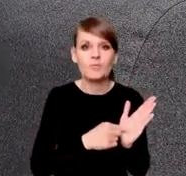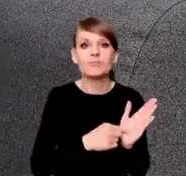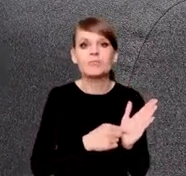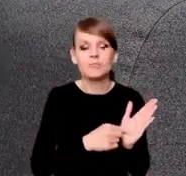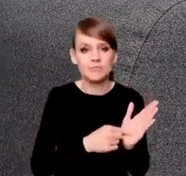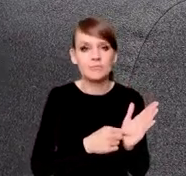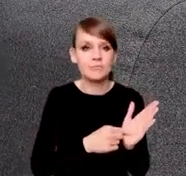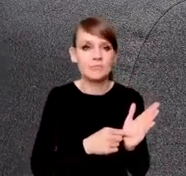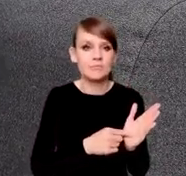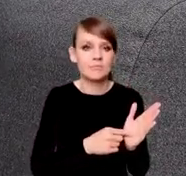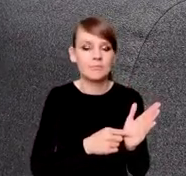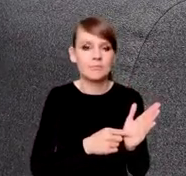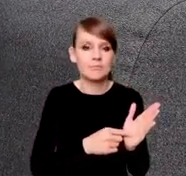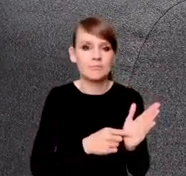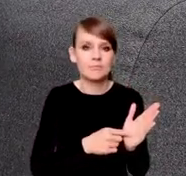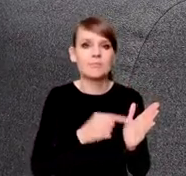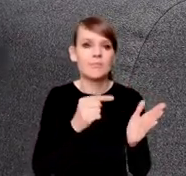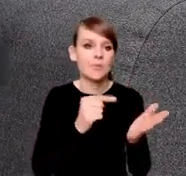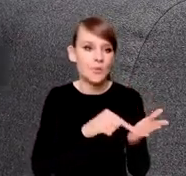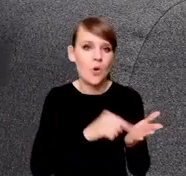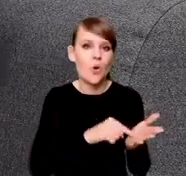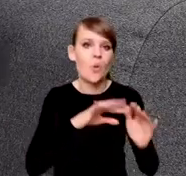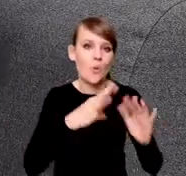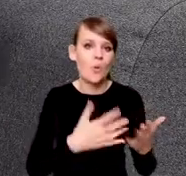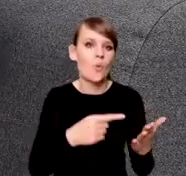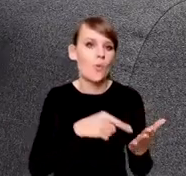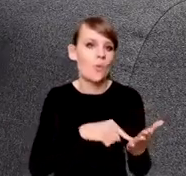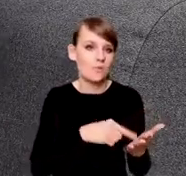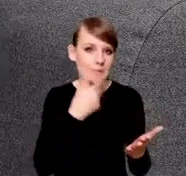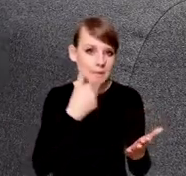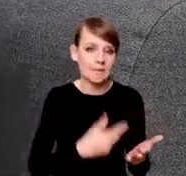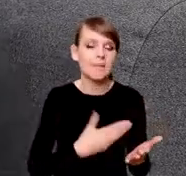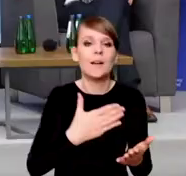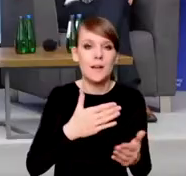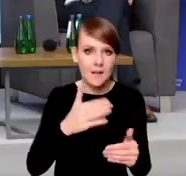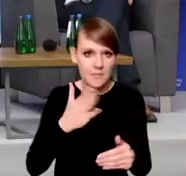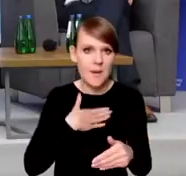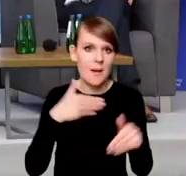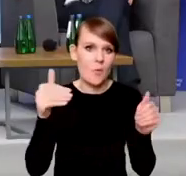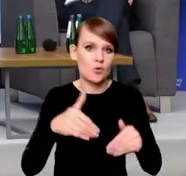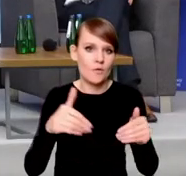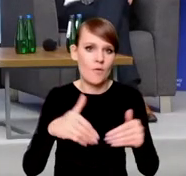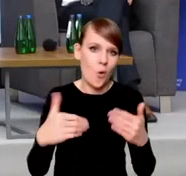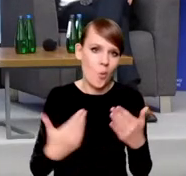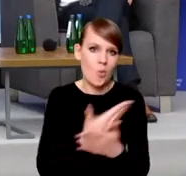możliwość nadania nowego kierunku rozwoju uniwersytetom. Dziękuję.